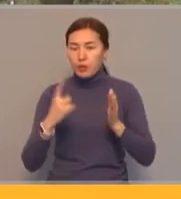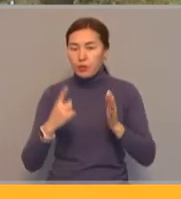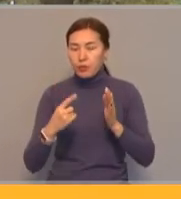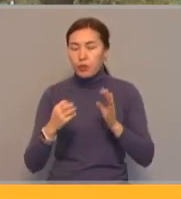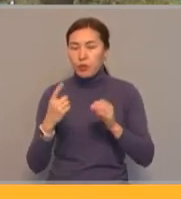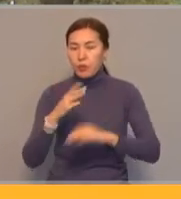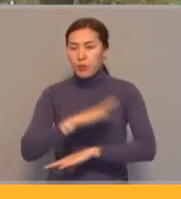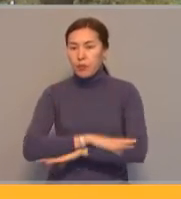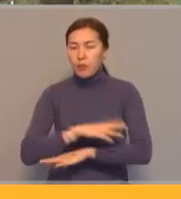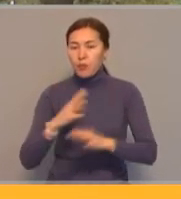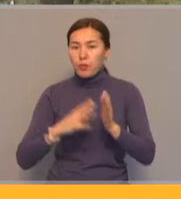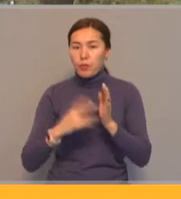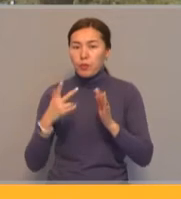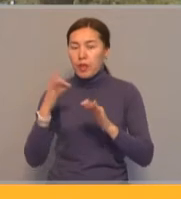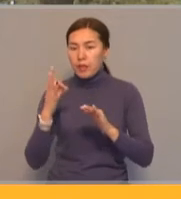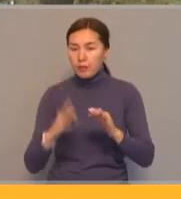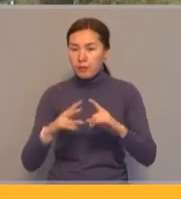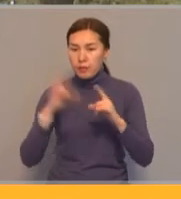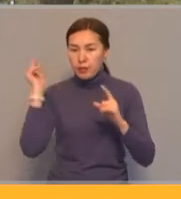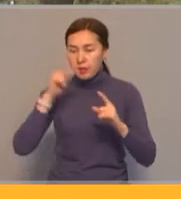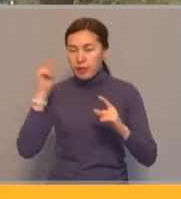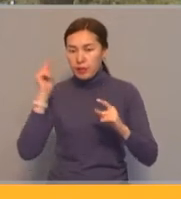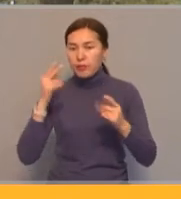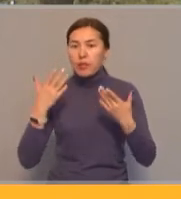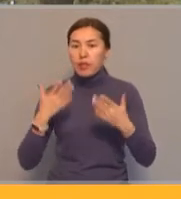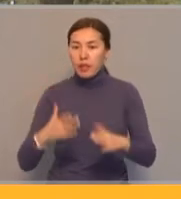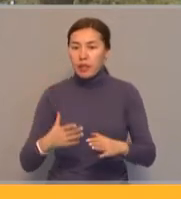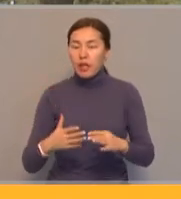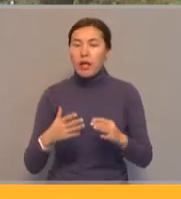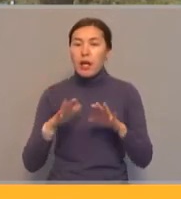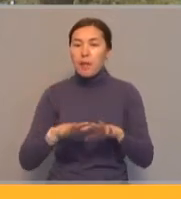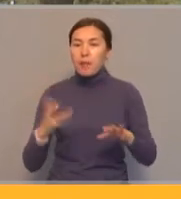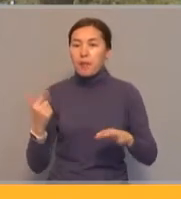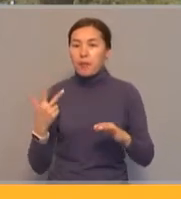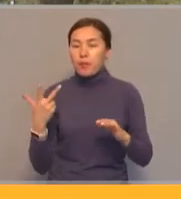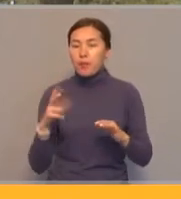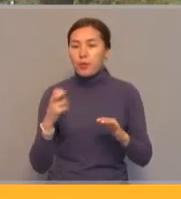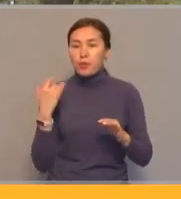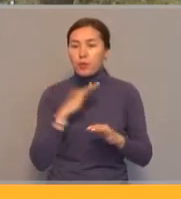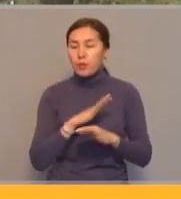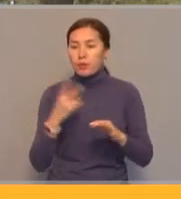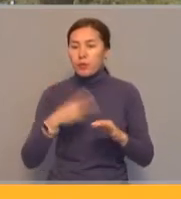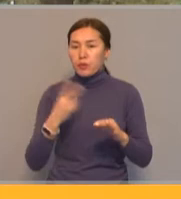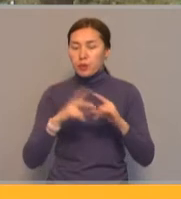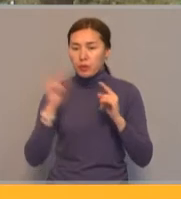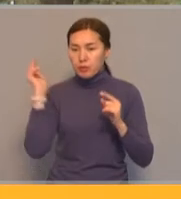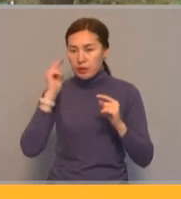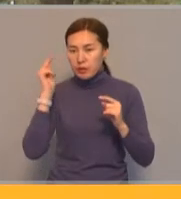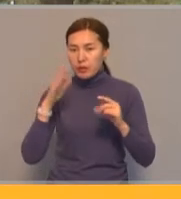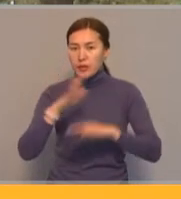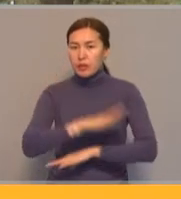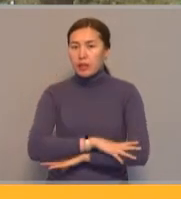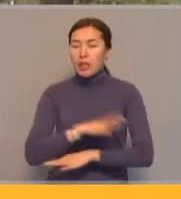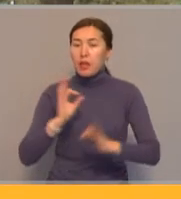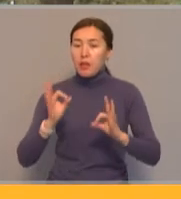ал 11-шы сыныптың 93% оқушысы мектепте білім алып жатыр. Ал бала саны 300-ден аспайтын 22 білім ошағында